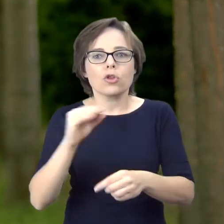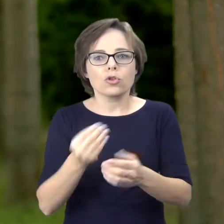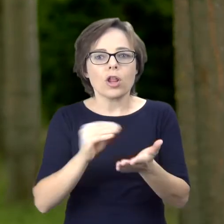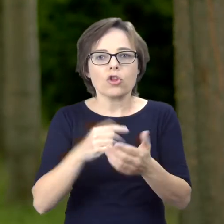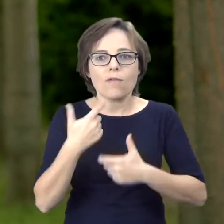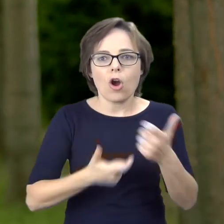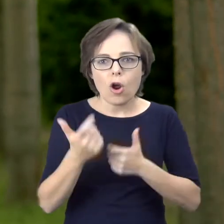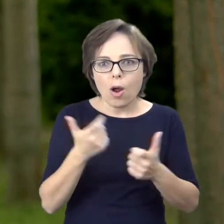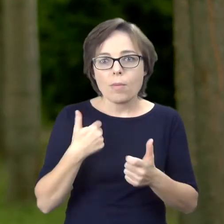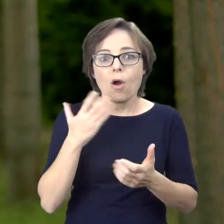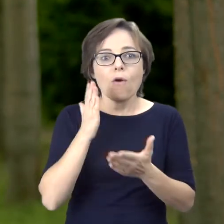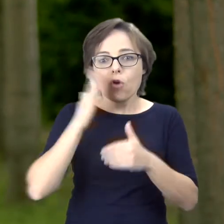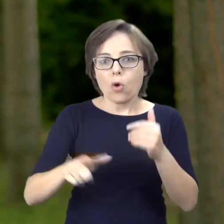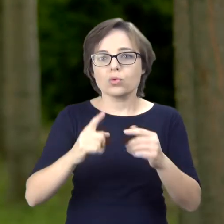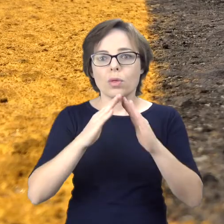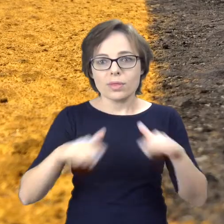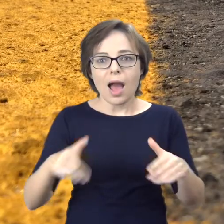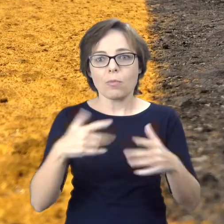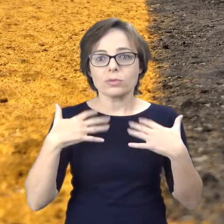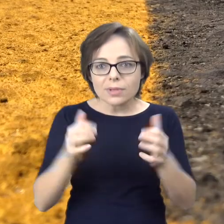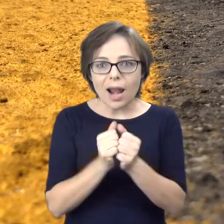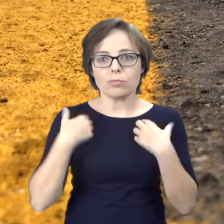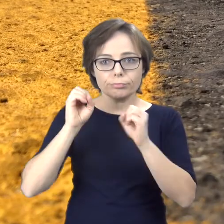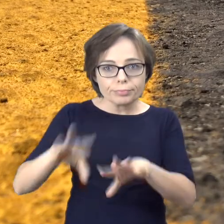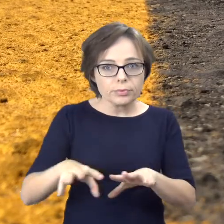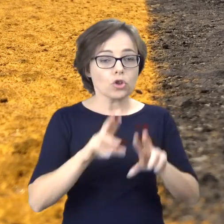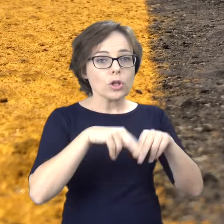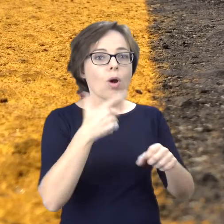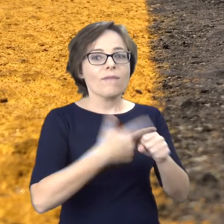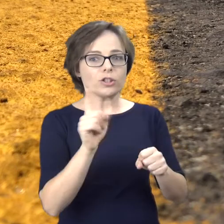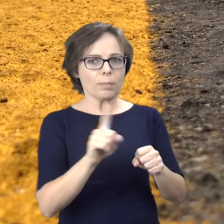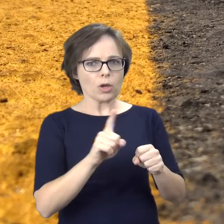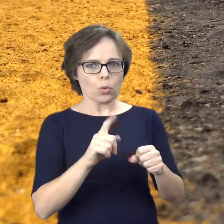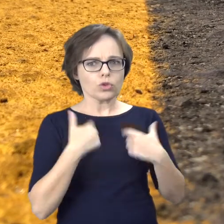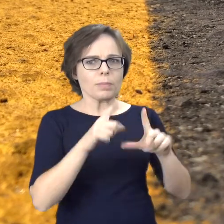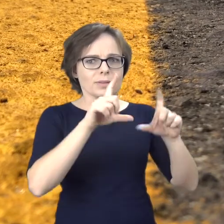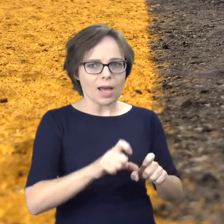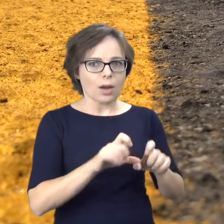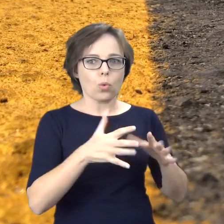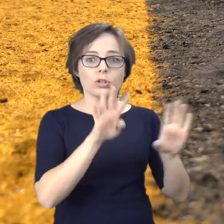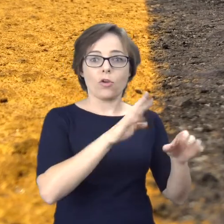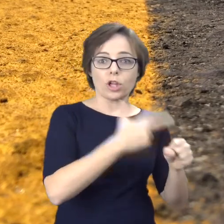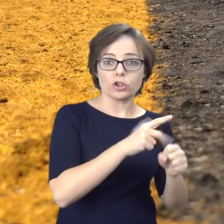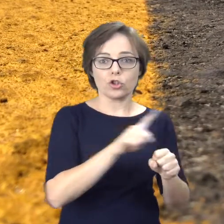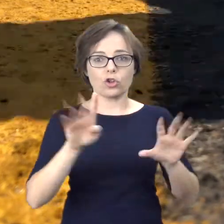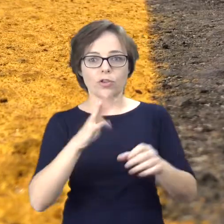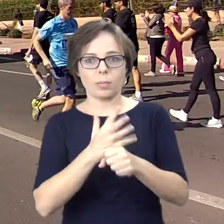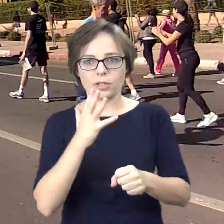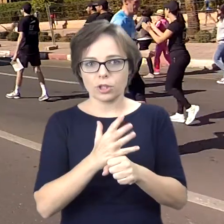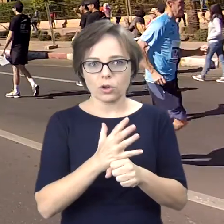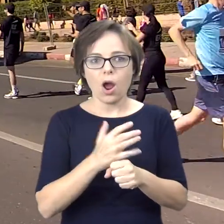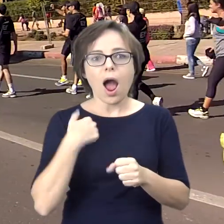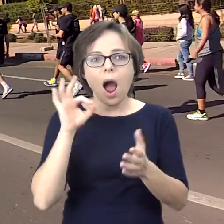i okazało się, że miałem 20 minut, żeby wystartować, czyli od godziny 9.30 do godziny 9.50. Ja mam